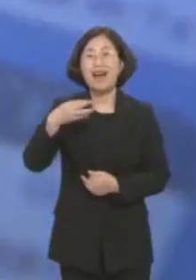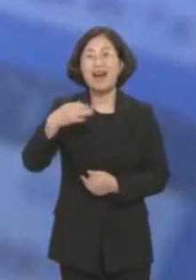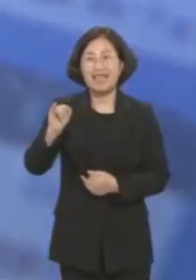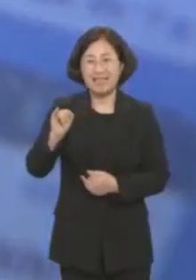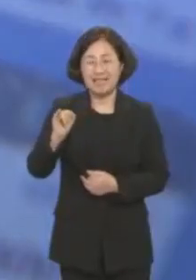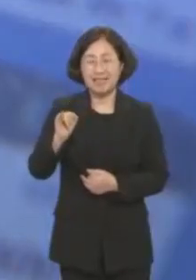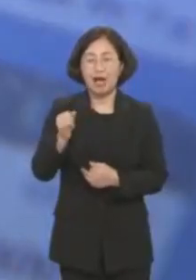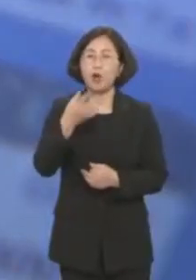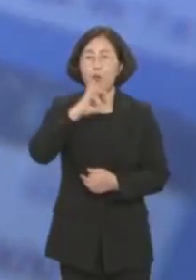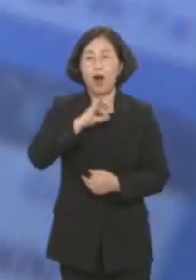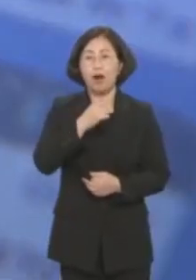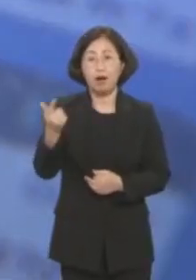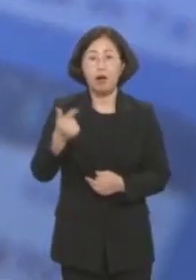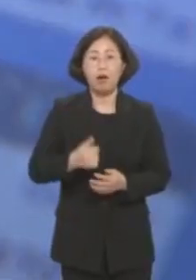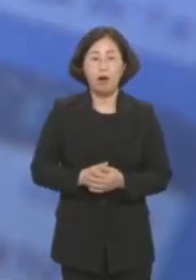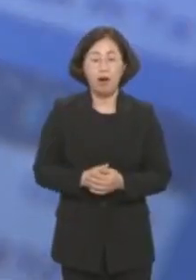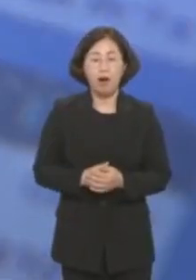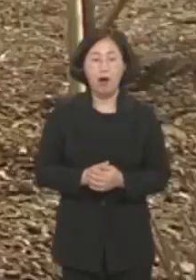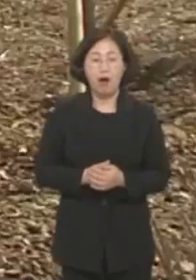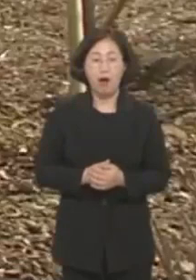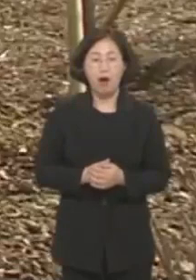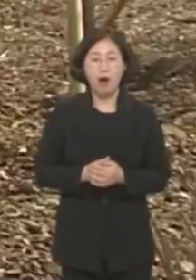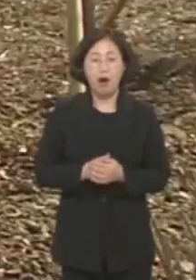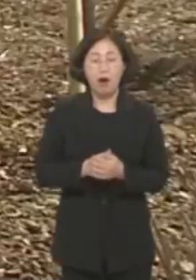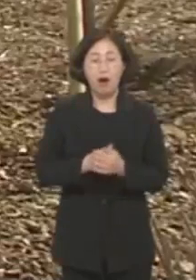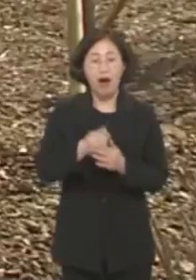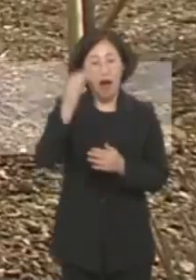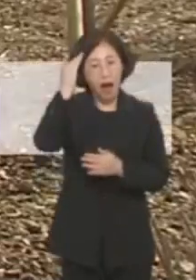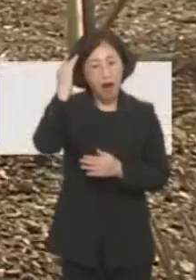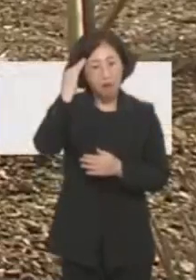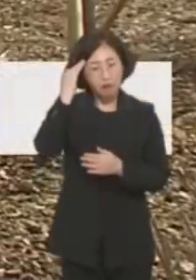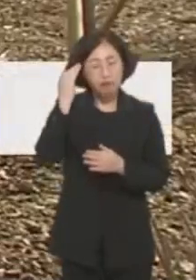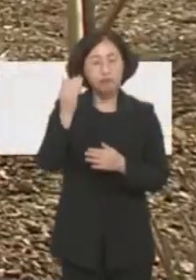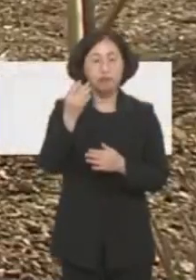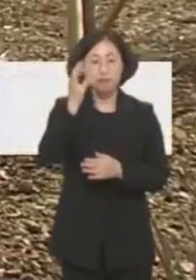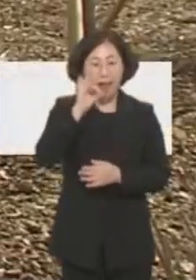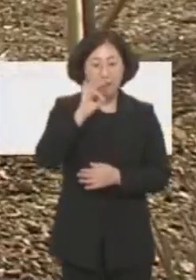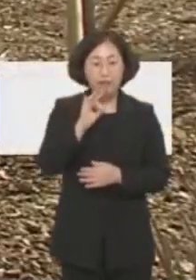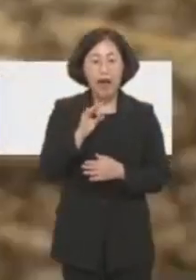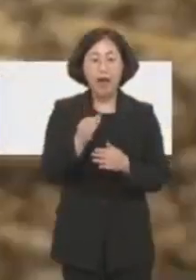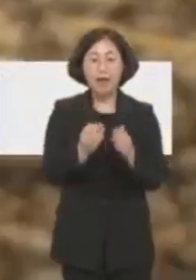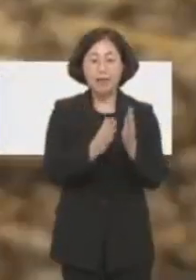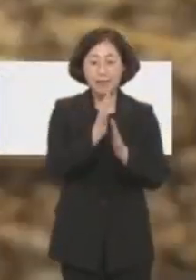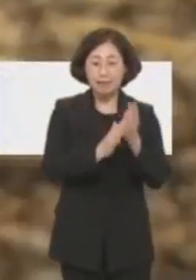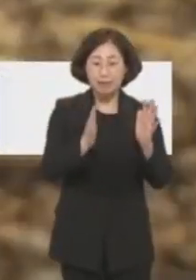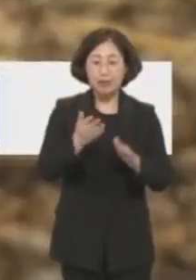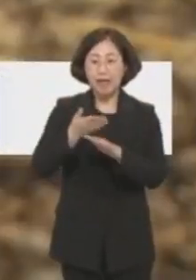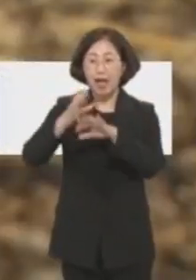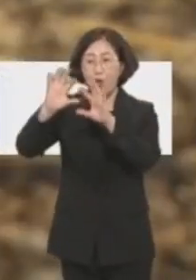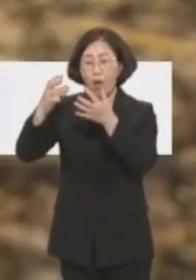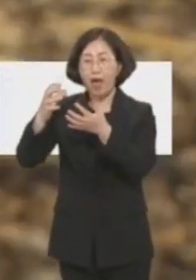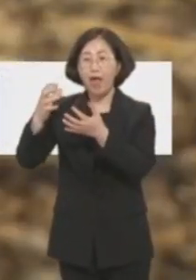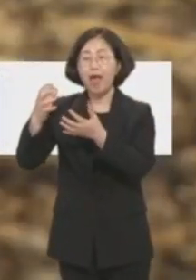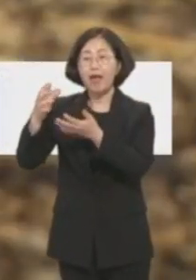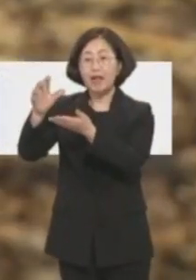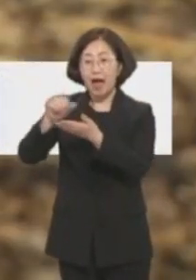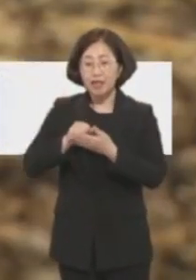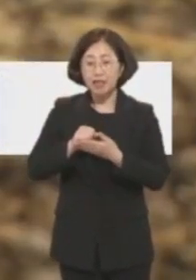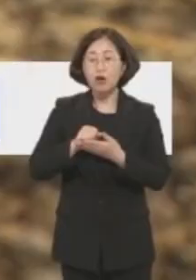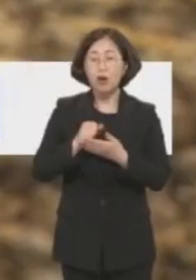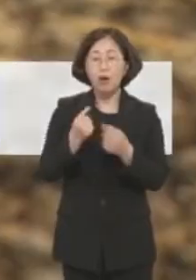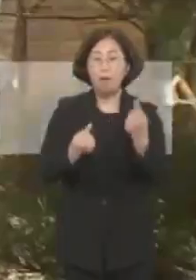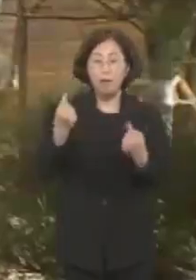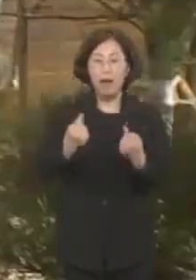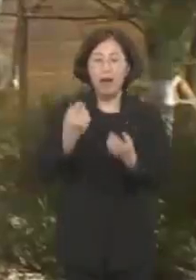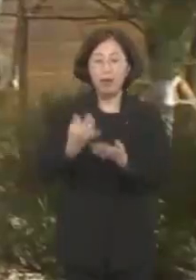수확입니다. 탄소 흡입에 우수한 국내산 수종 발굴은 외국산 품종을 대체해 외화를 절감하고 재배 기술을